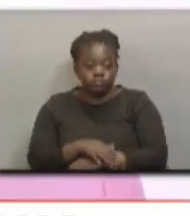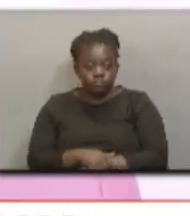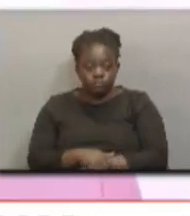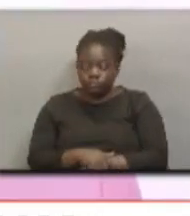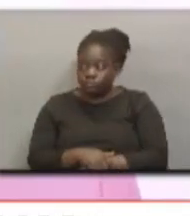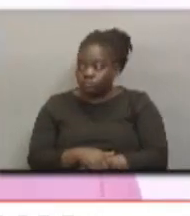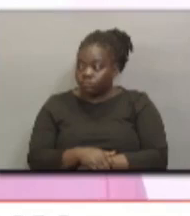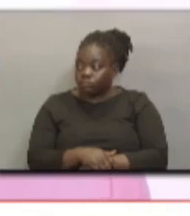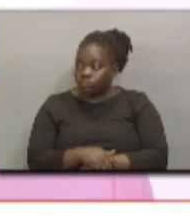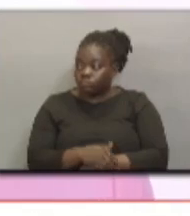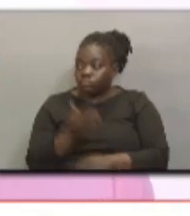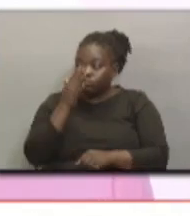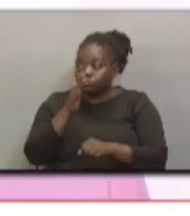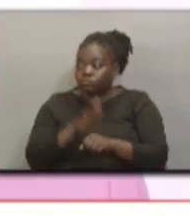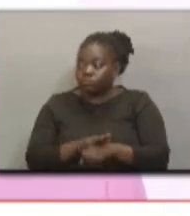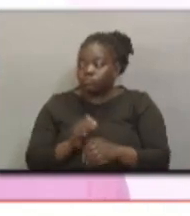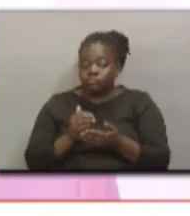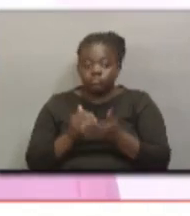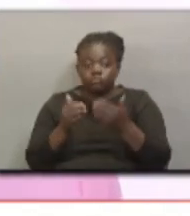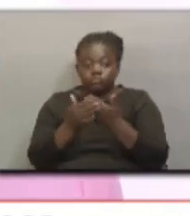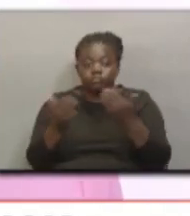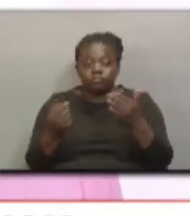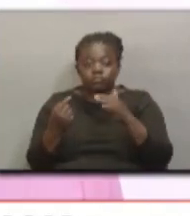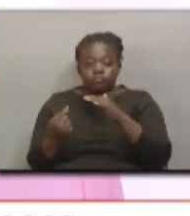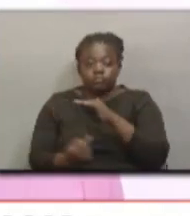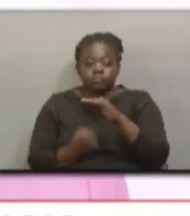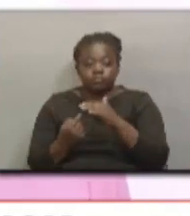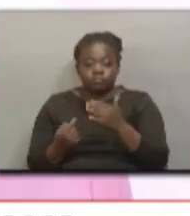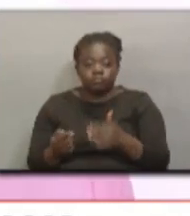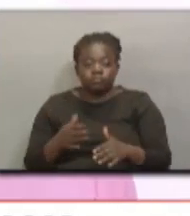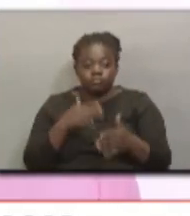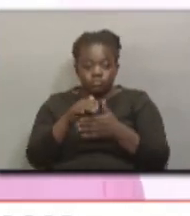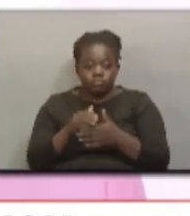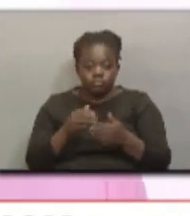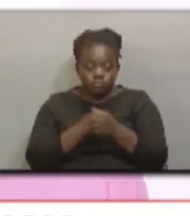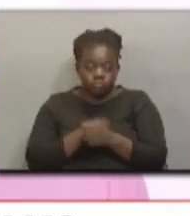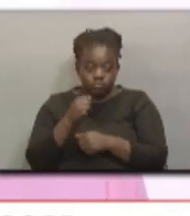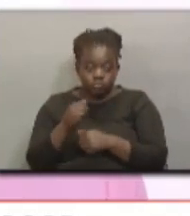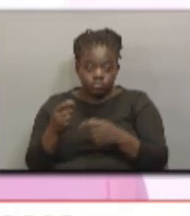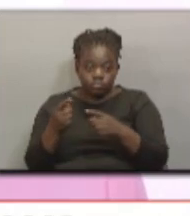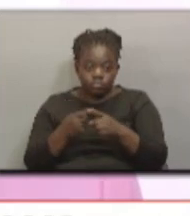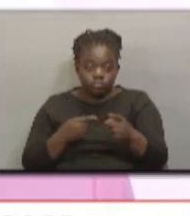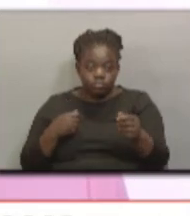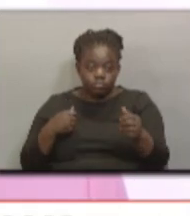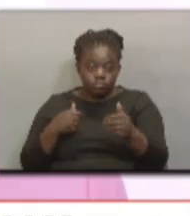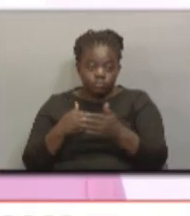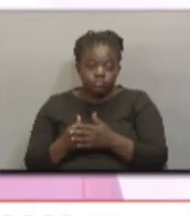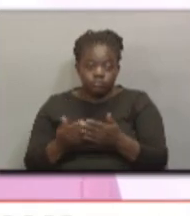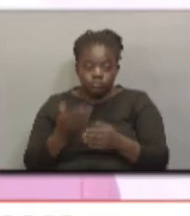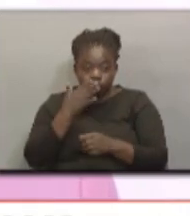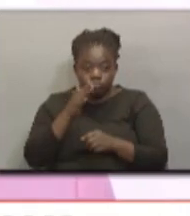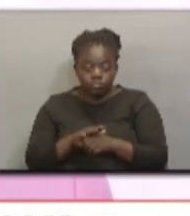Musuubiza okumubeererawo mu buli mbeera yonna. Omwami wange mwagala nnyo tuvudde wala naye era